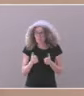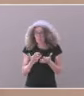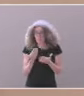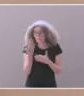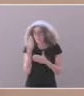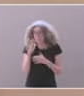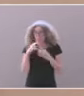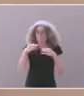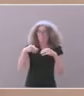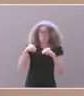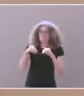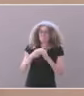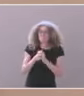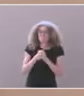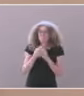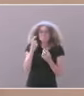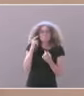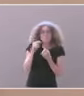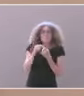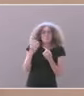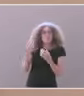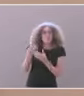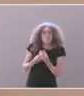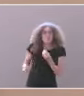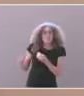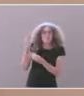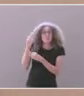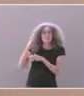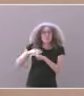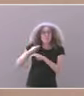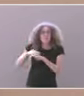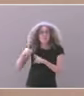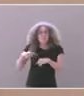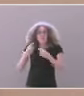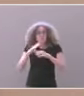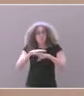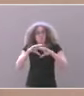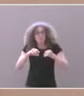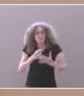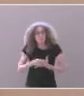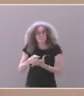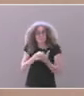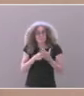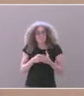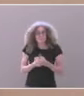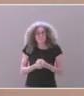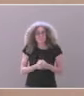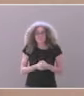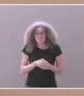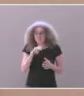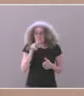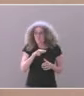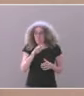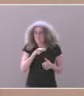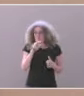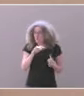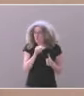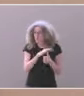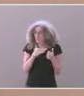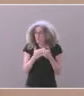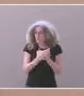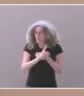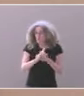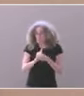vraiment que les habitants des autres quartiers viennent consommer à la Payade. Pour les logements, pas de logements sociaux, mais